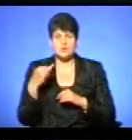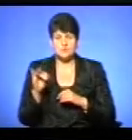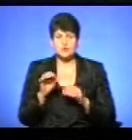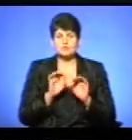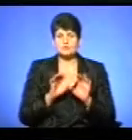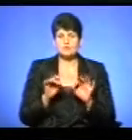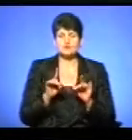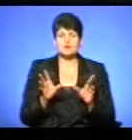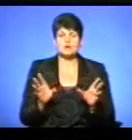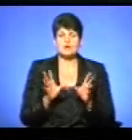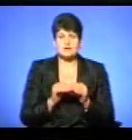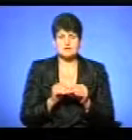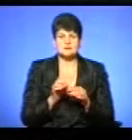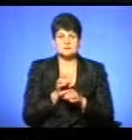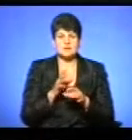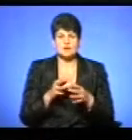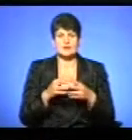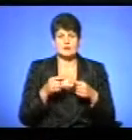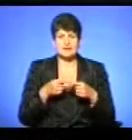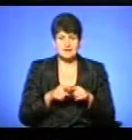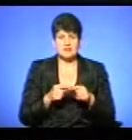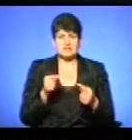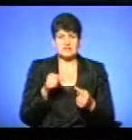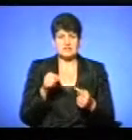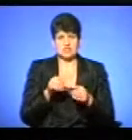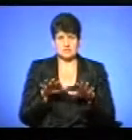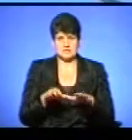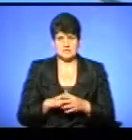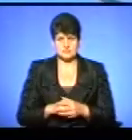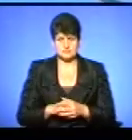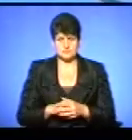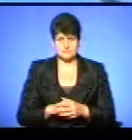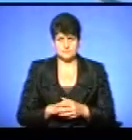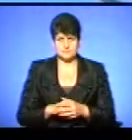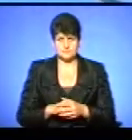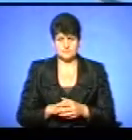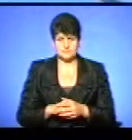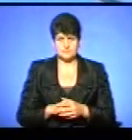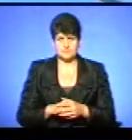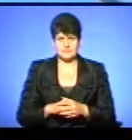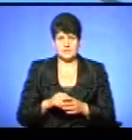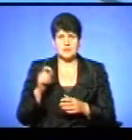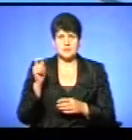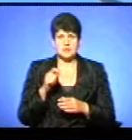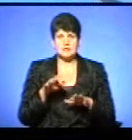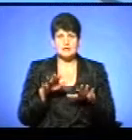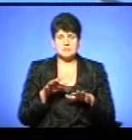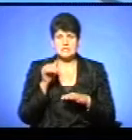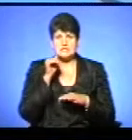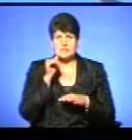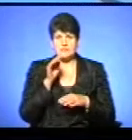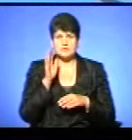із піротехніками визначили місце, де знешкодять снаряди. Ми поїхали на те місце, де завтра будуть